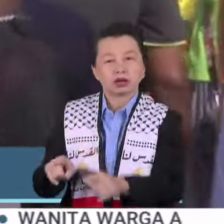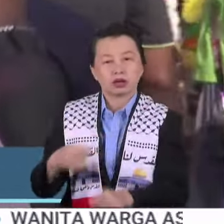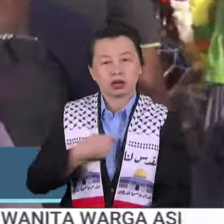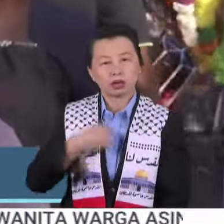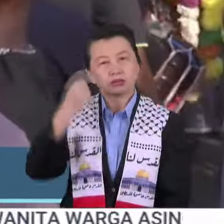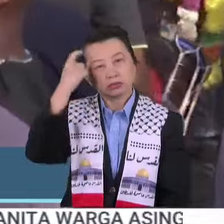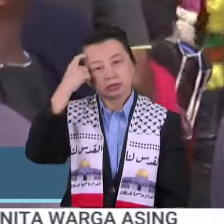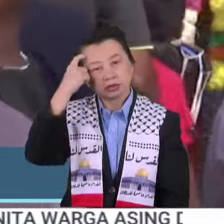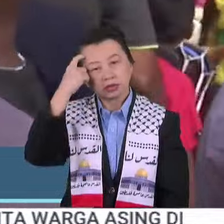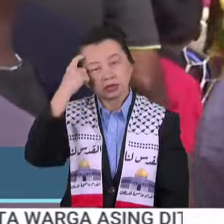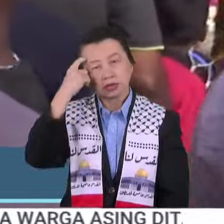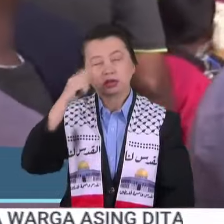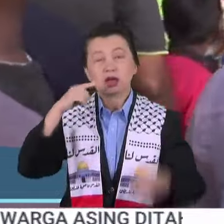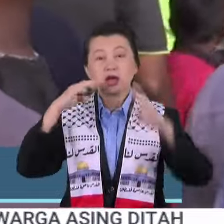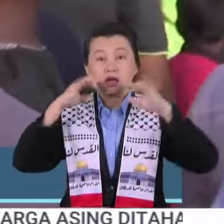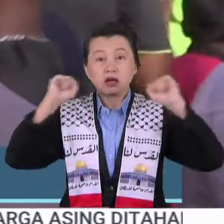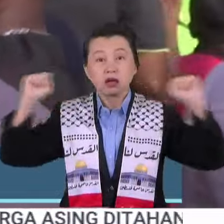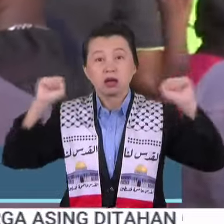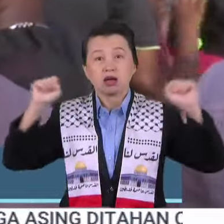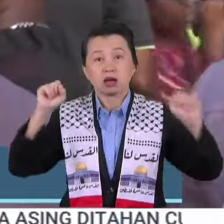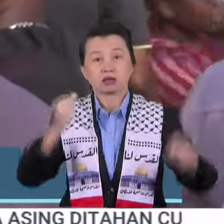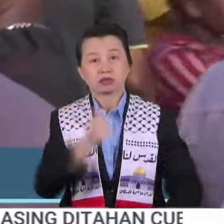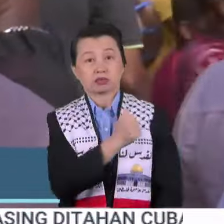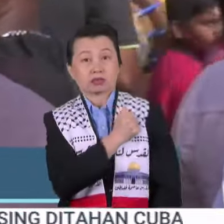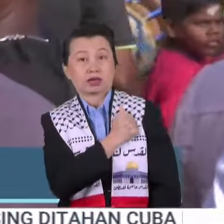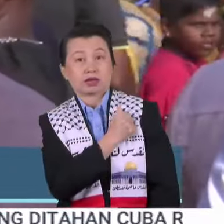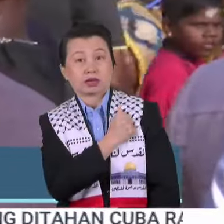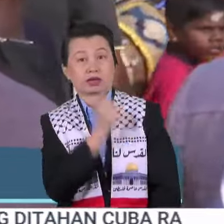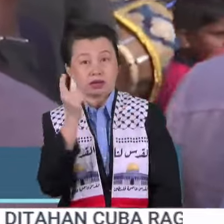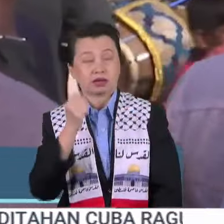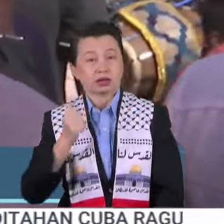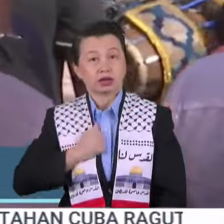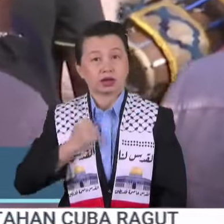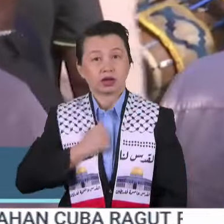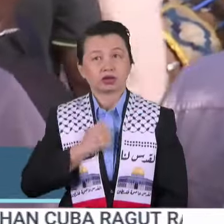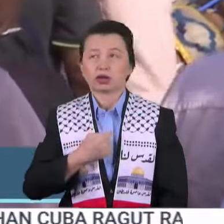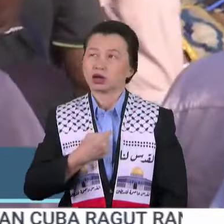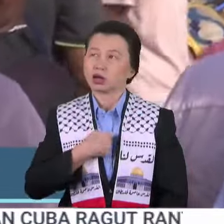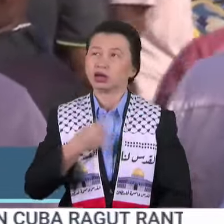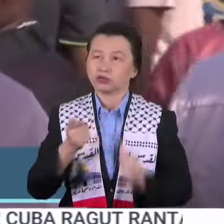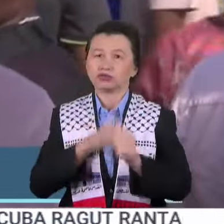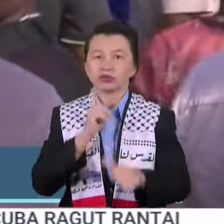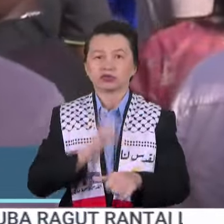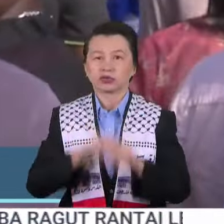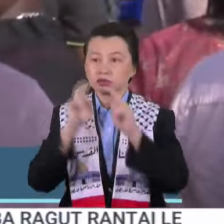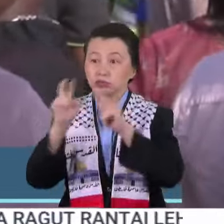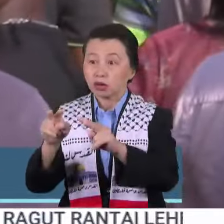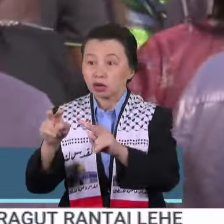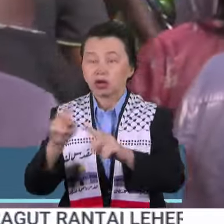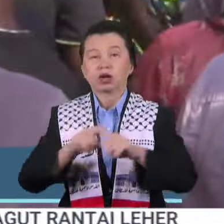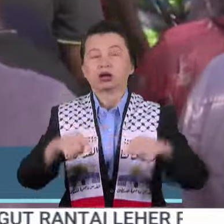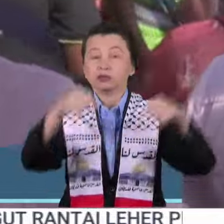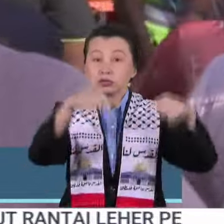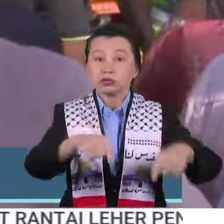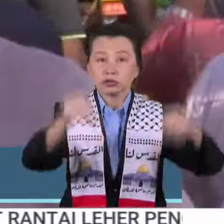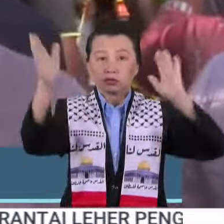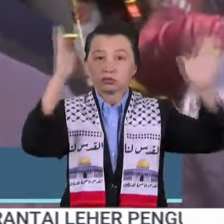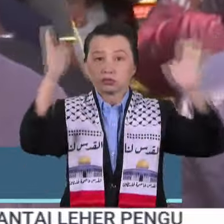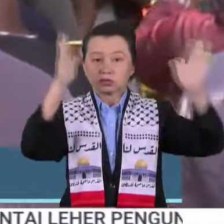I've seen the Thai Pusam in Canada. That was my first time. But here it's just